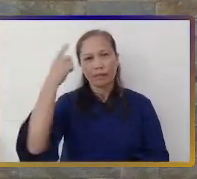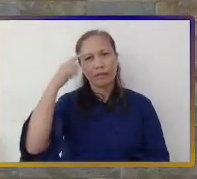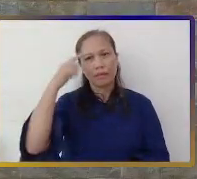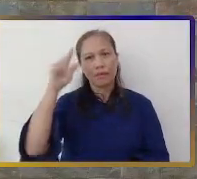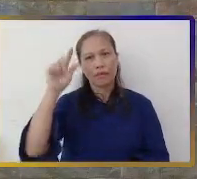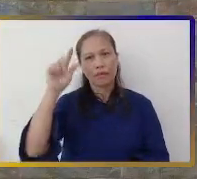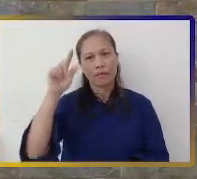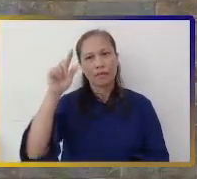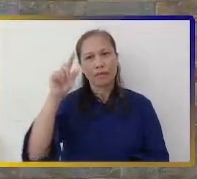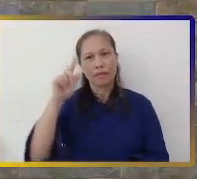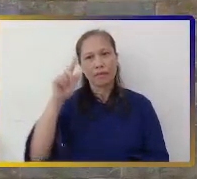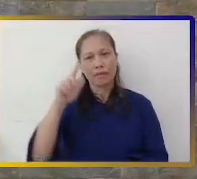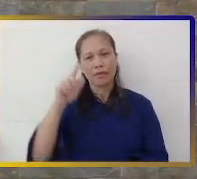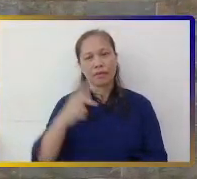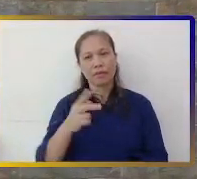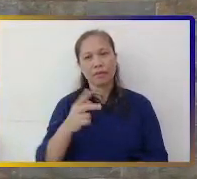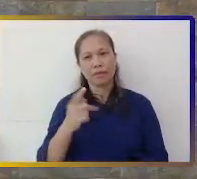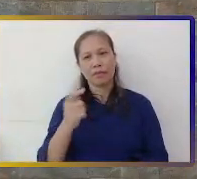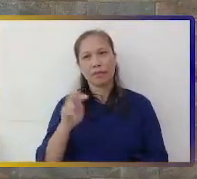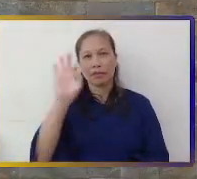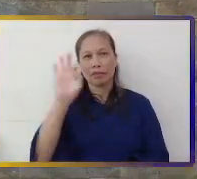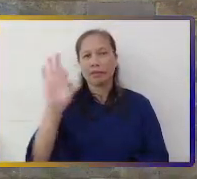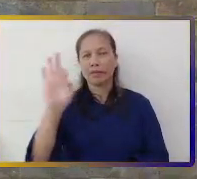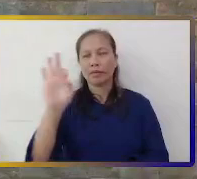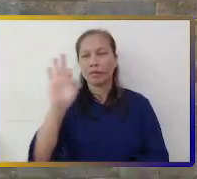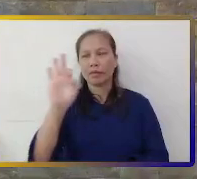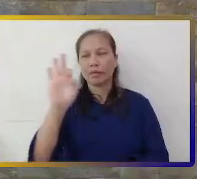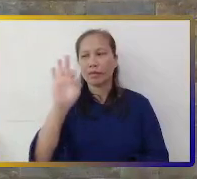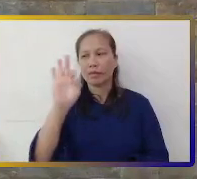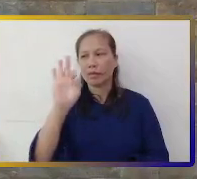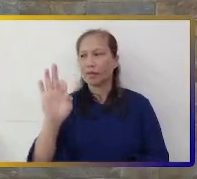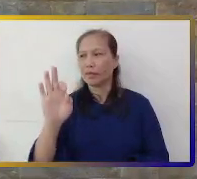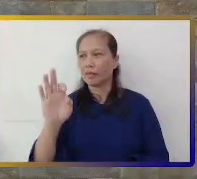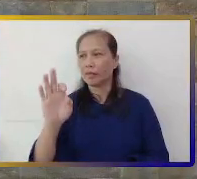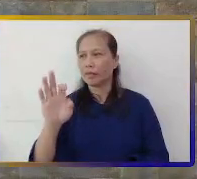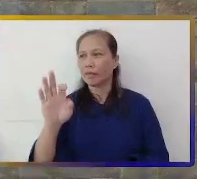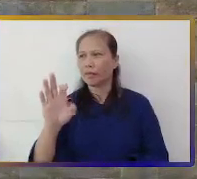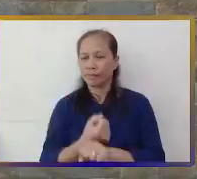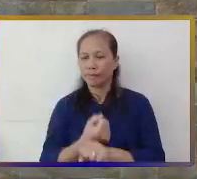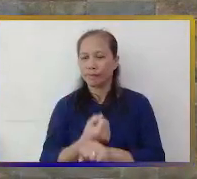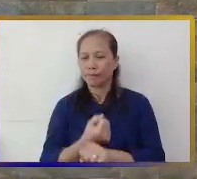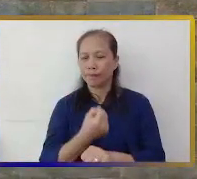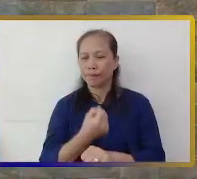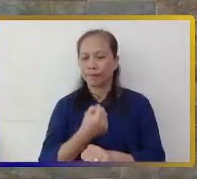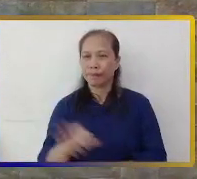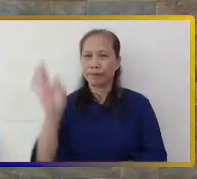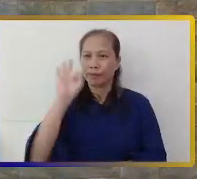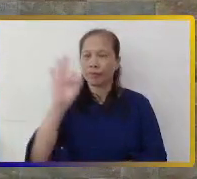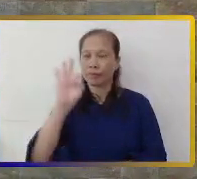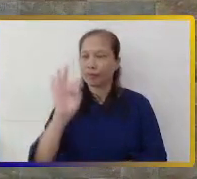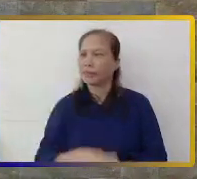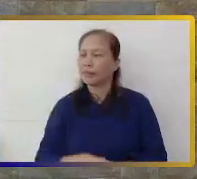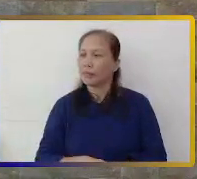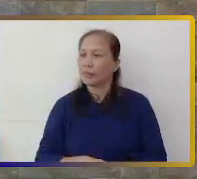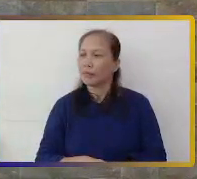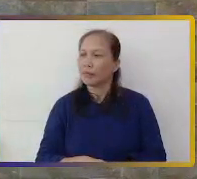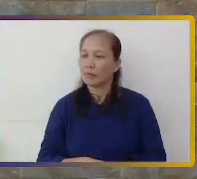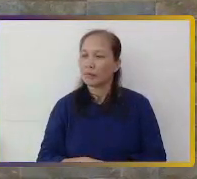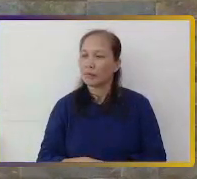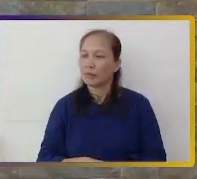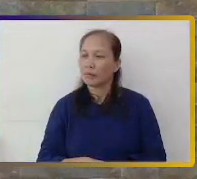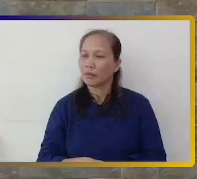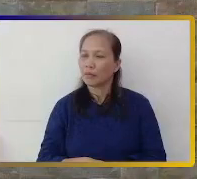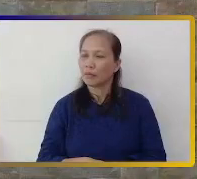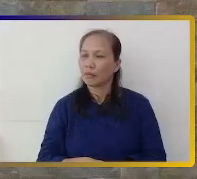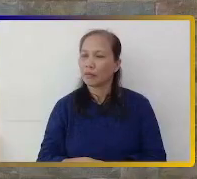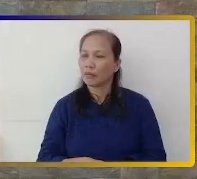lausin because cuse of this fiery Street preaching ganyan po yan and Actually mga kapatid ito pong